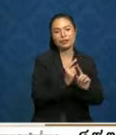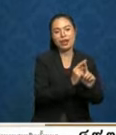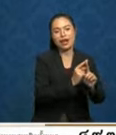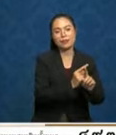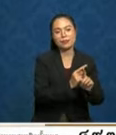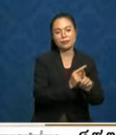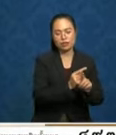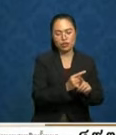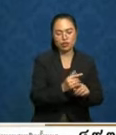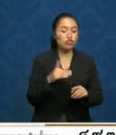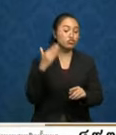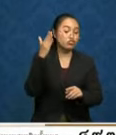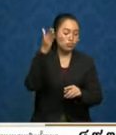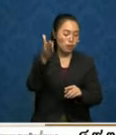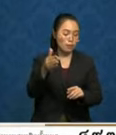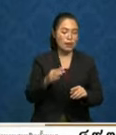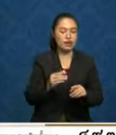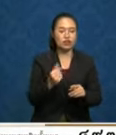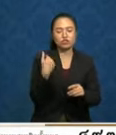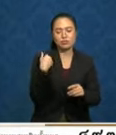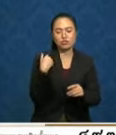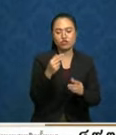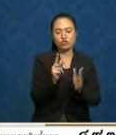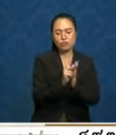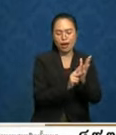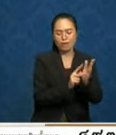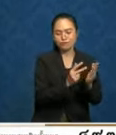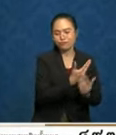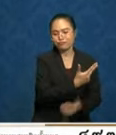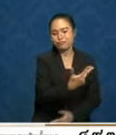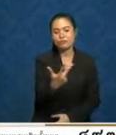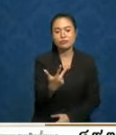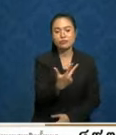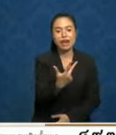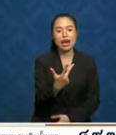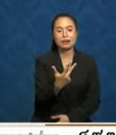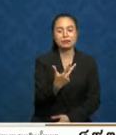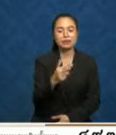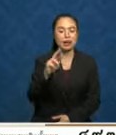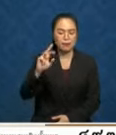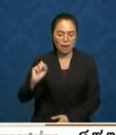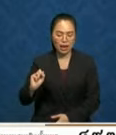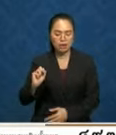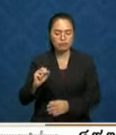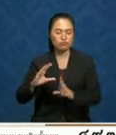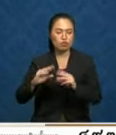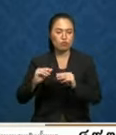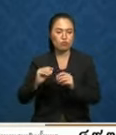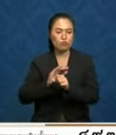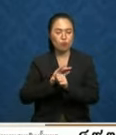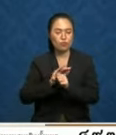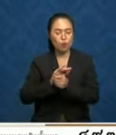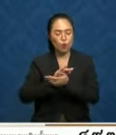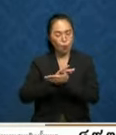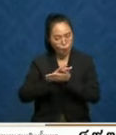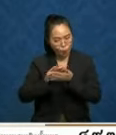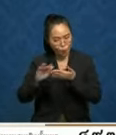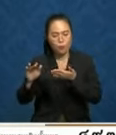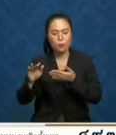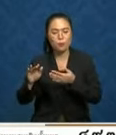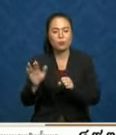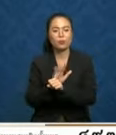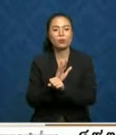บพอดีแหละผมเข้าใจว่า3ฉบับเป็นอย่างน้อยสภาก็จะได้รอบคอบส่วนที่ผมพูดไปบ้างเนี่ยก็